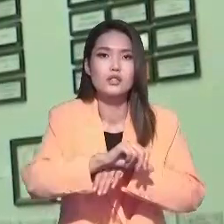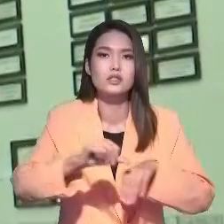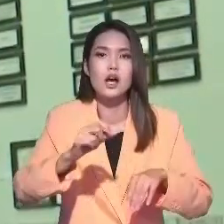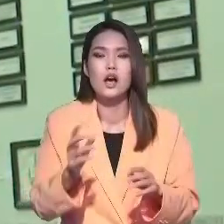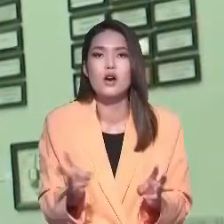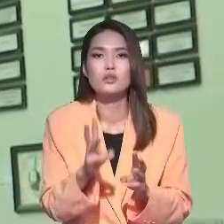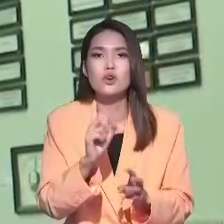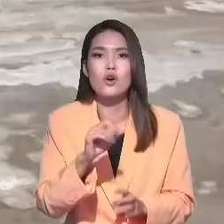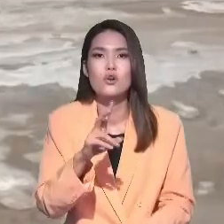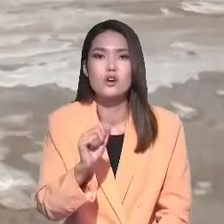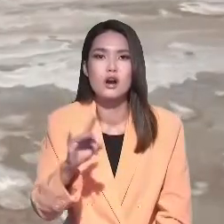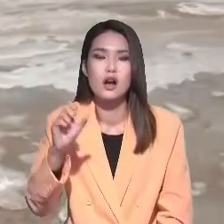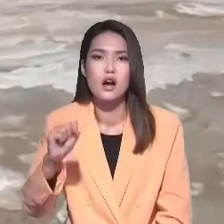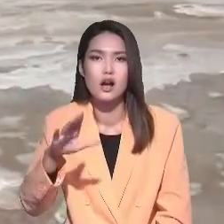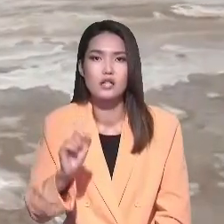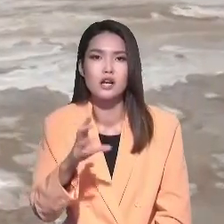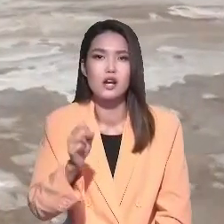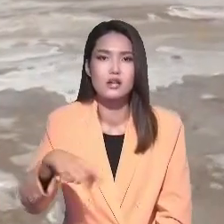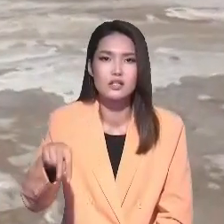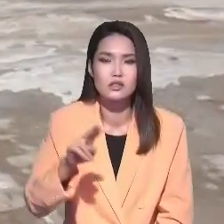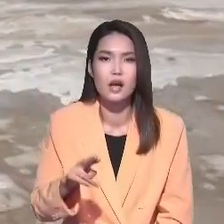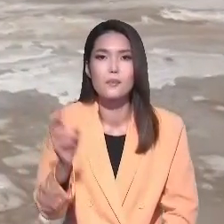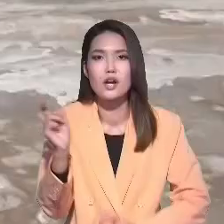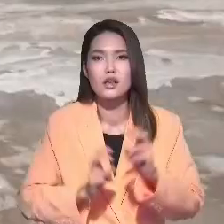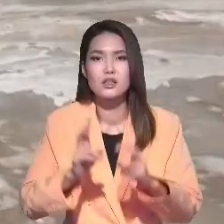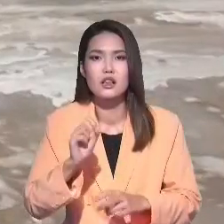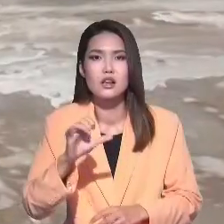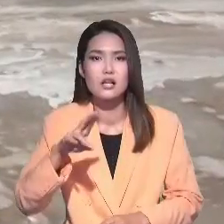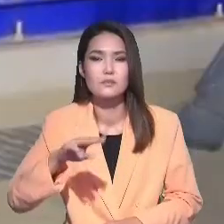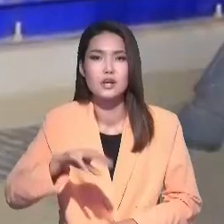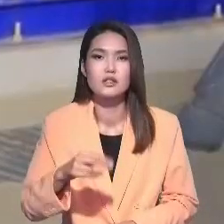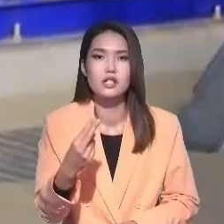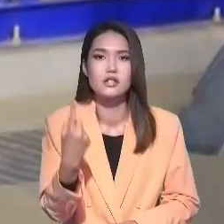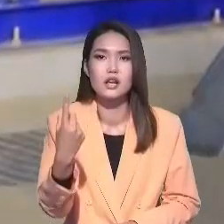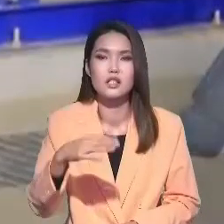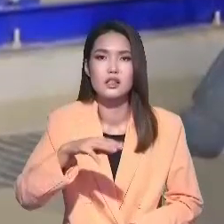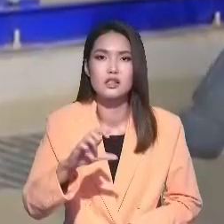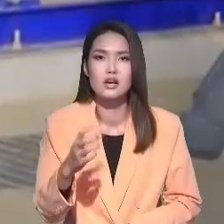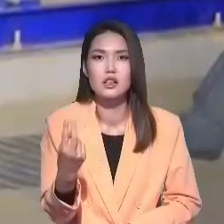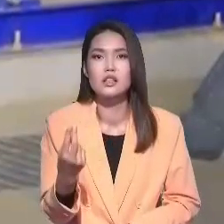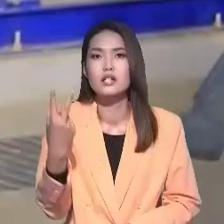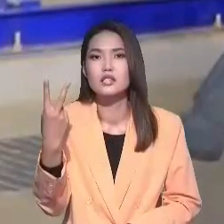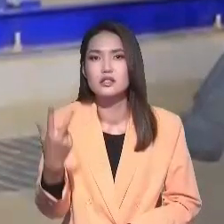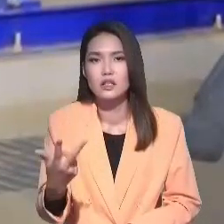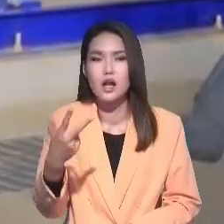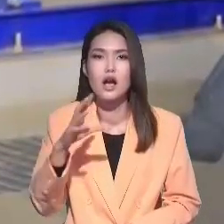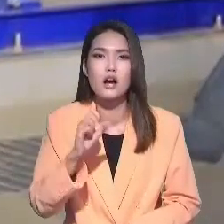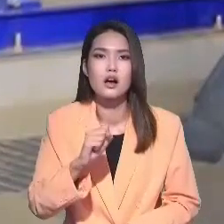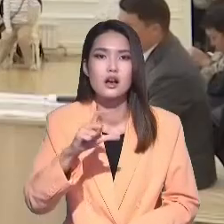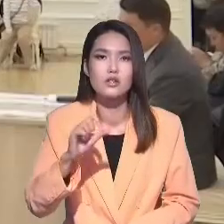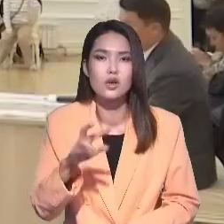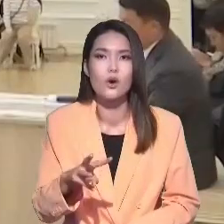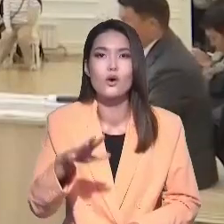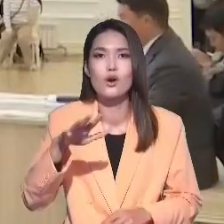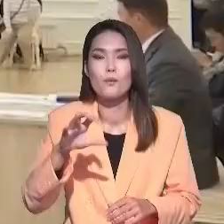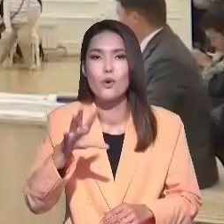хвостохранилища Кошкар-Ата, ботанического сада, опреснительного завода Каспий, ТЭЦ-1 и ТЭЦ-3 Мангыстауского атомно-энергетического комбината